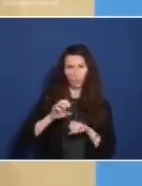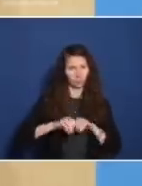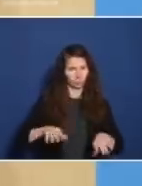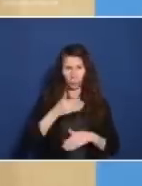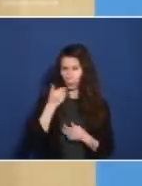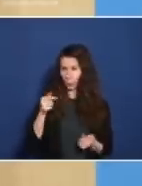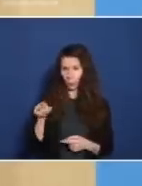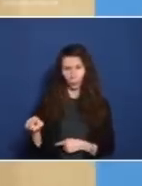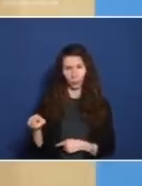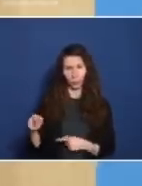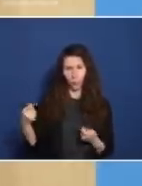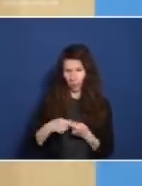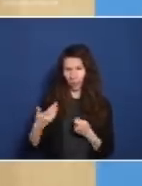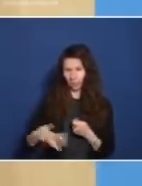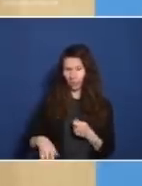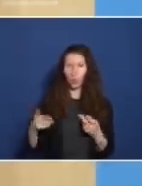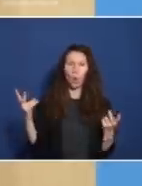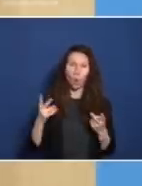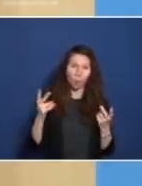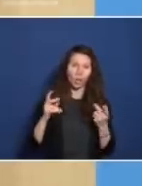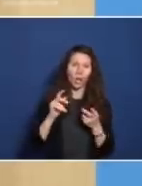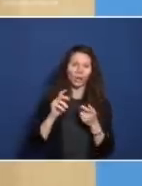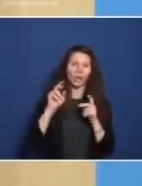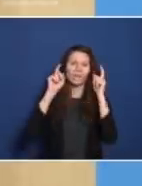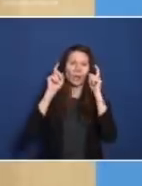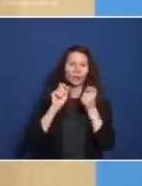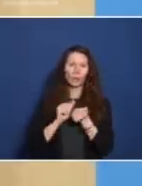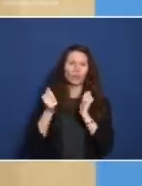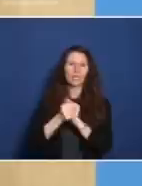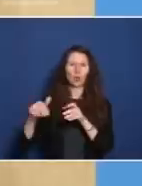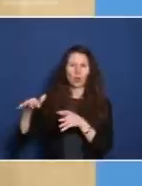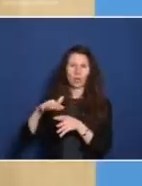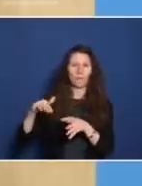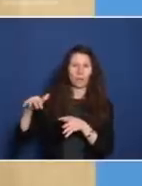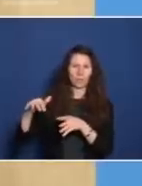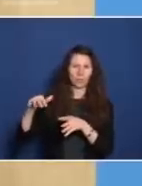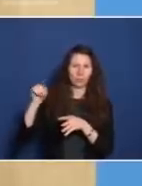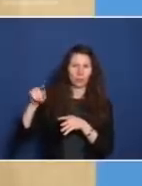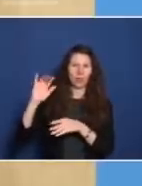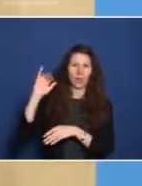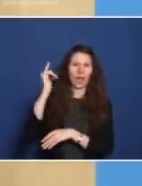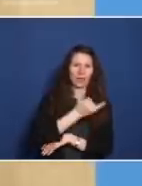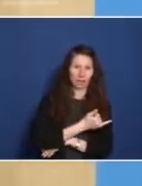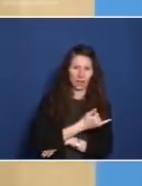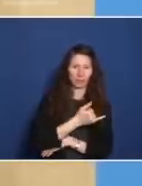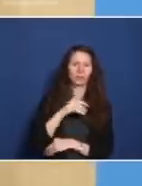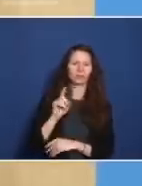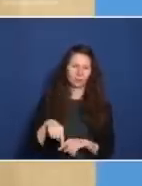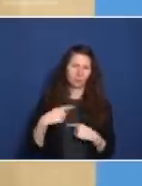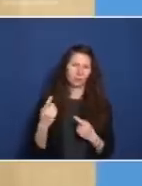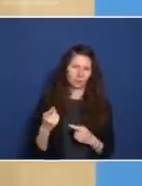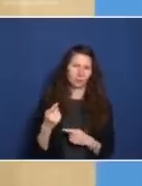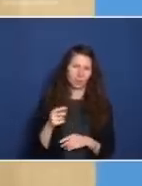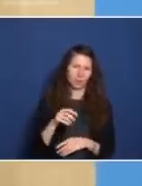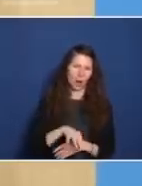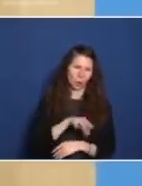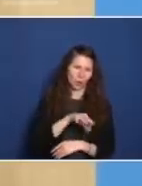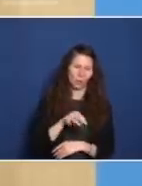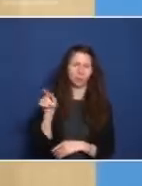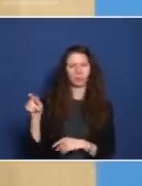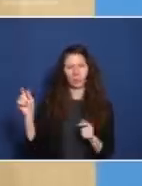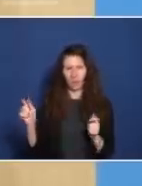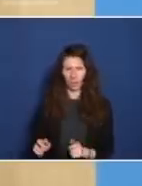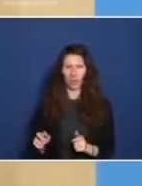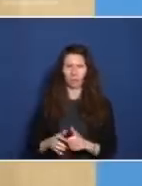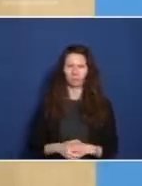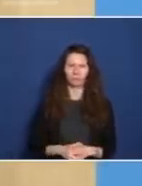wenn es eben um eine Einreise aus einem Virusvariantengebiet dieser Kategorie geht. Also das ist in der Verordnung berücksichtigt worden.